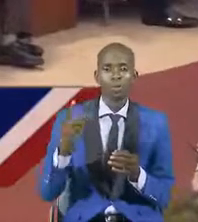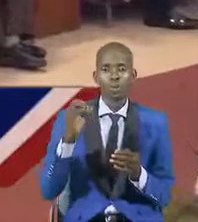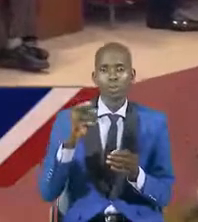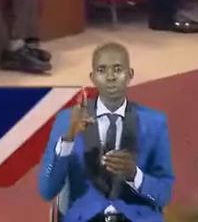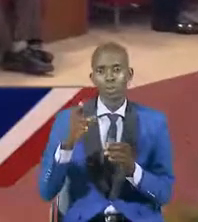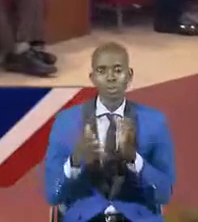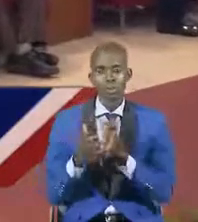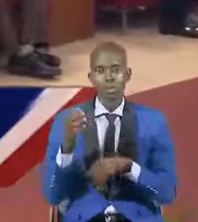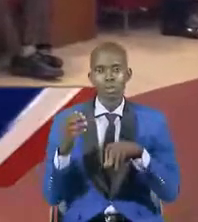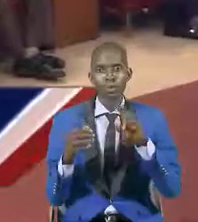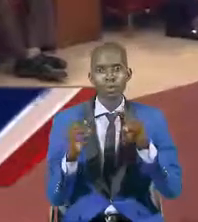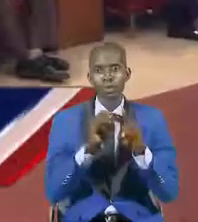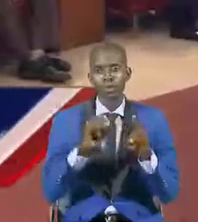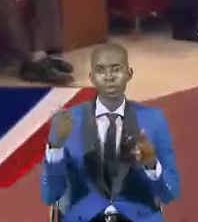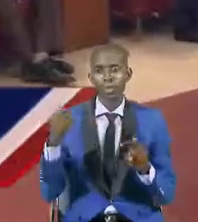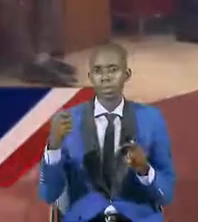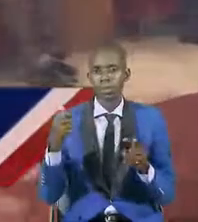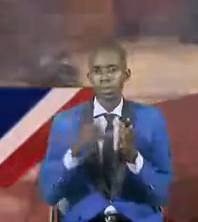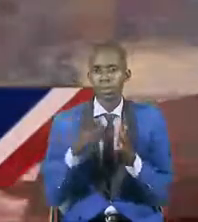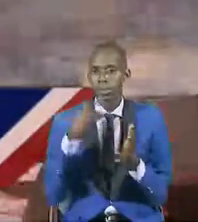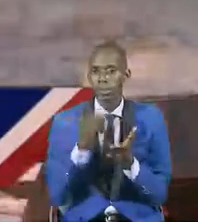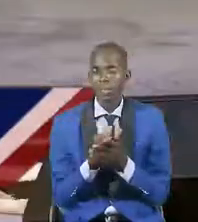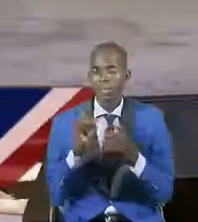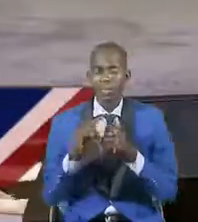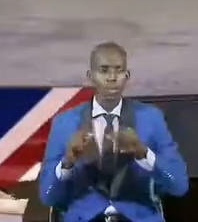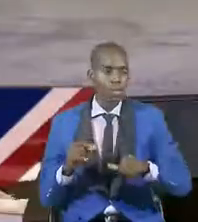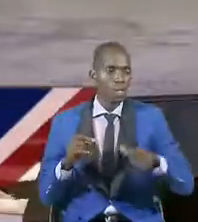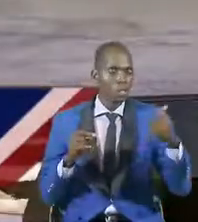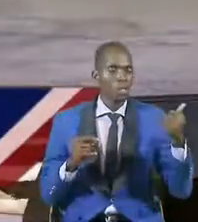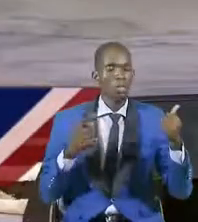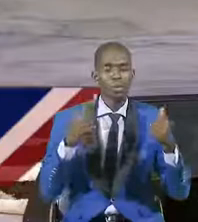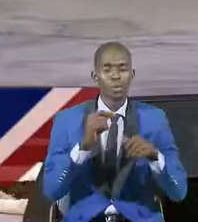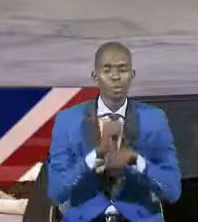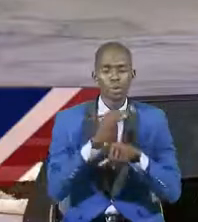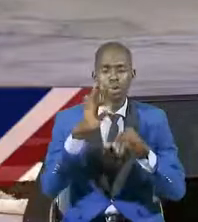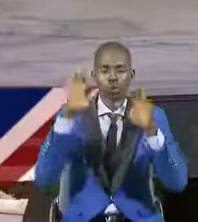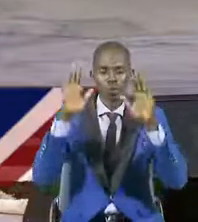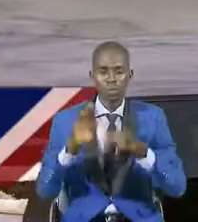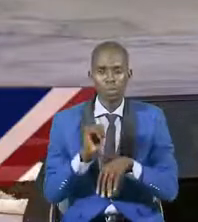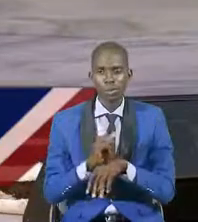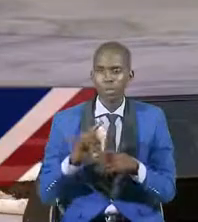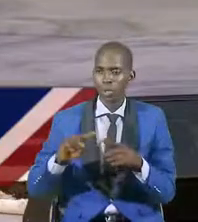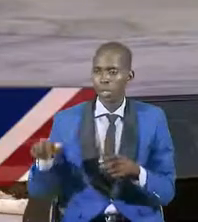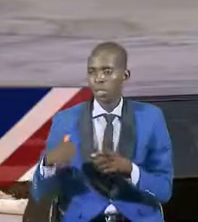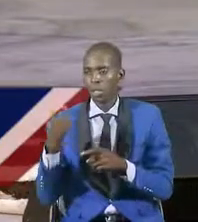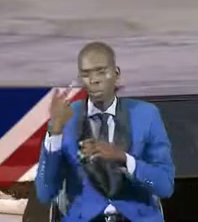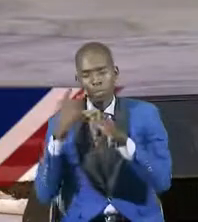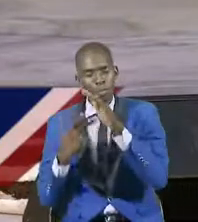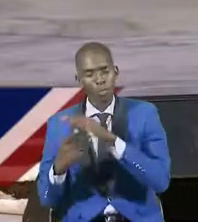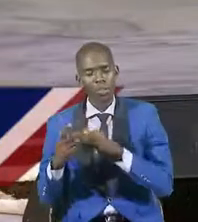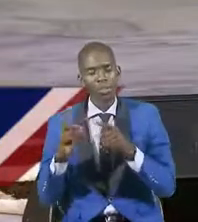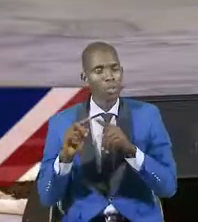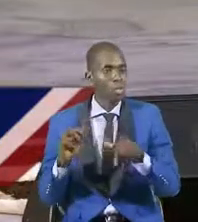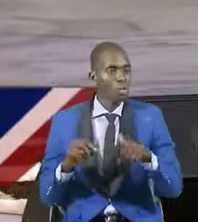Corinthiens chapitre 12, le verset 10. À un autre le don d'opérer des miracles, à un autre